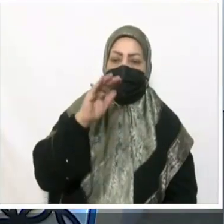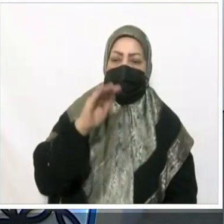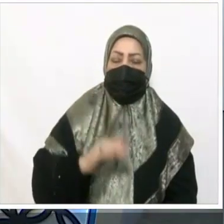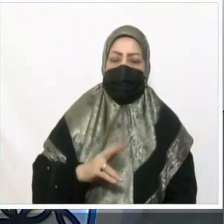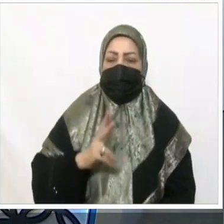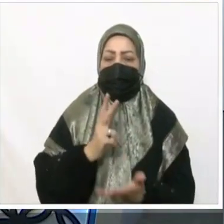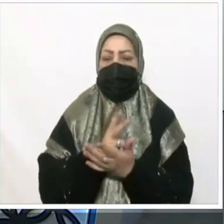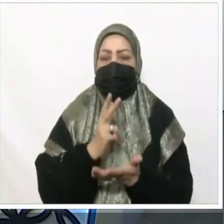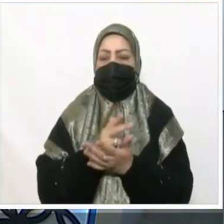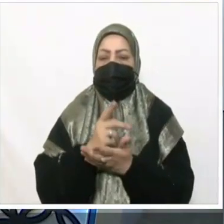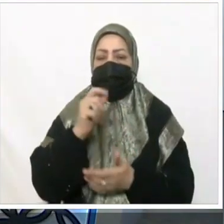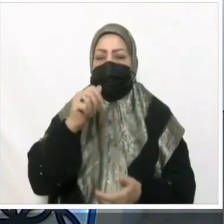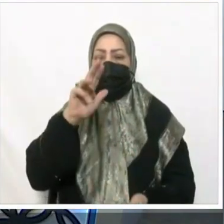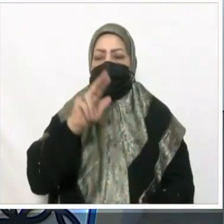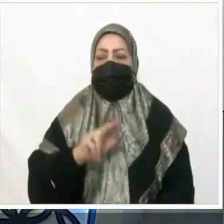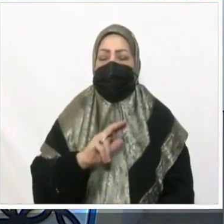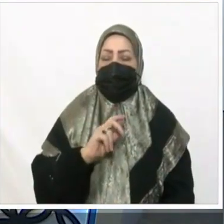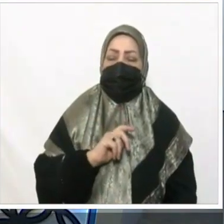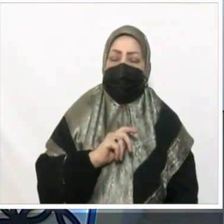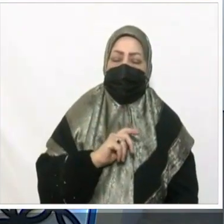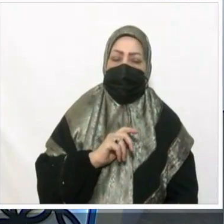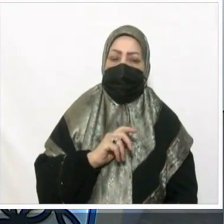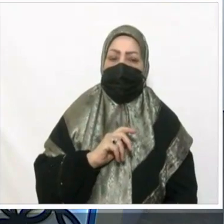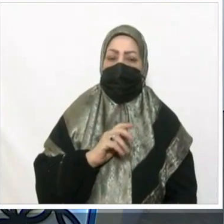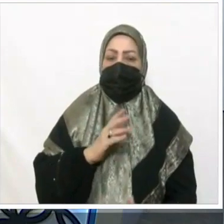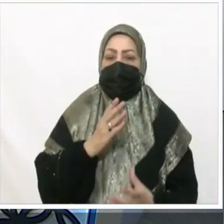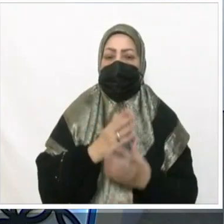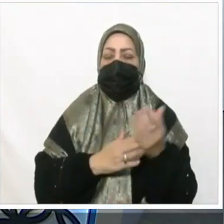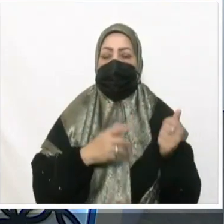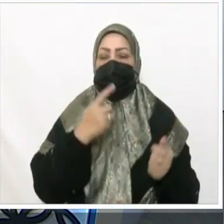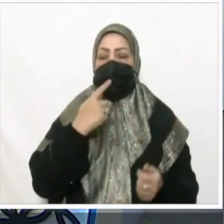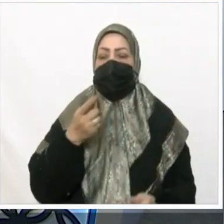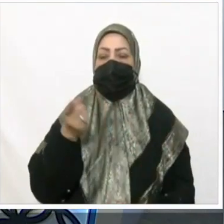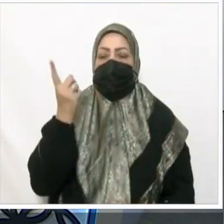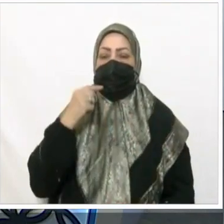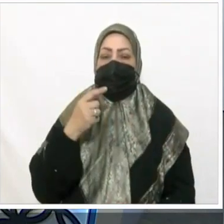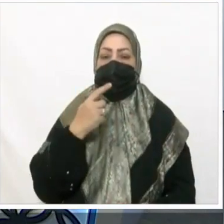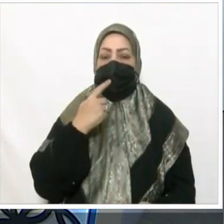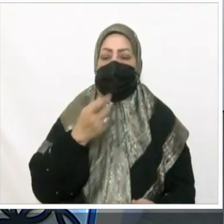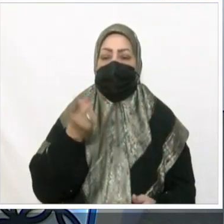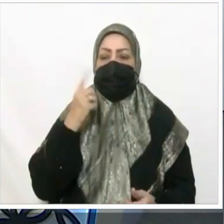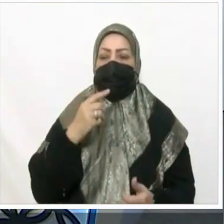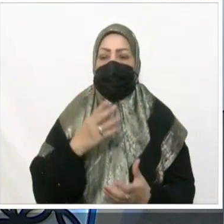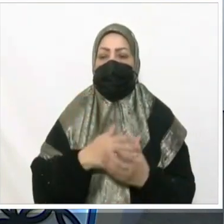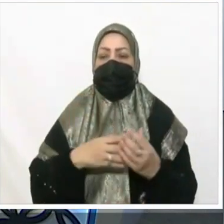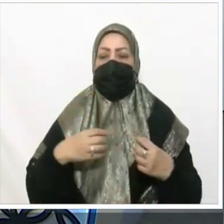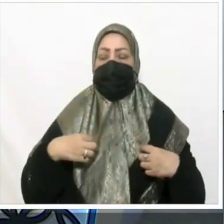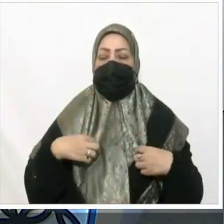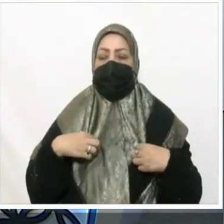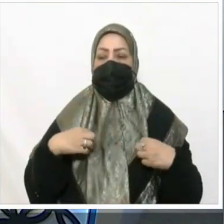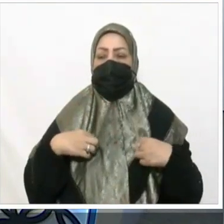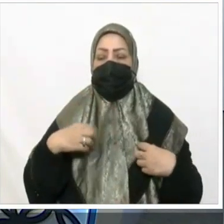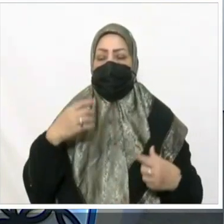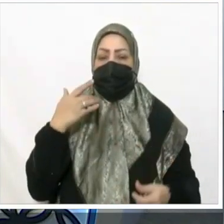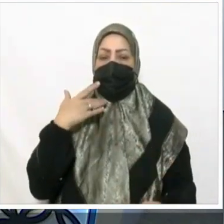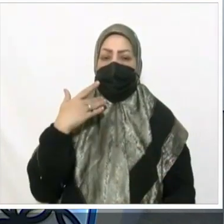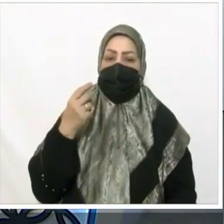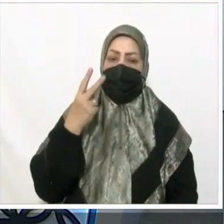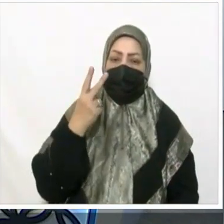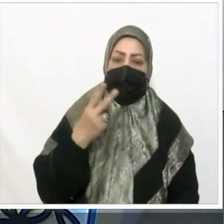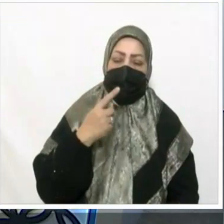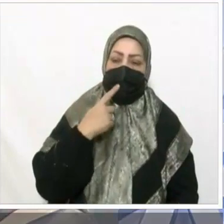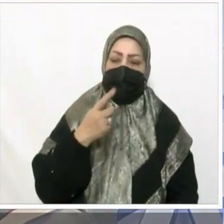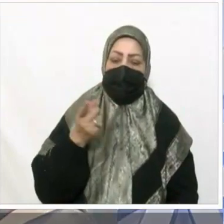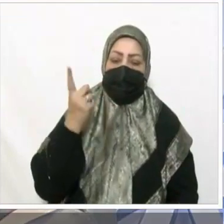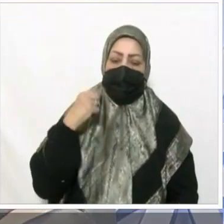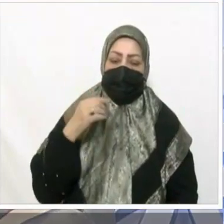كم مرتبك تو انت؟ نعم كم مرتبك؟ مرتبي انا 750 750 كم افراد